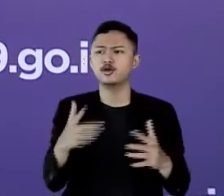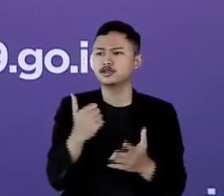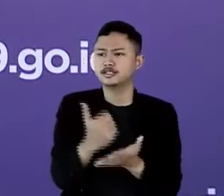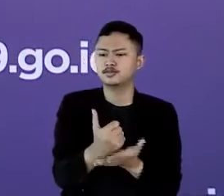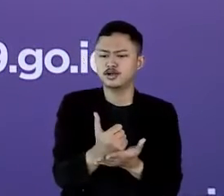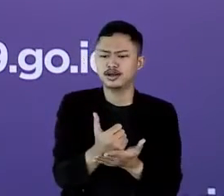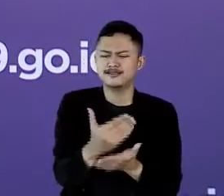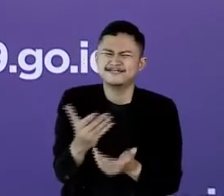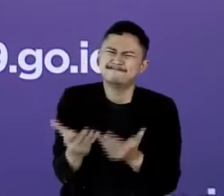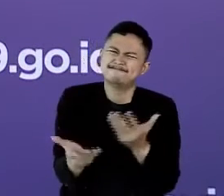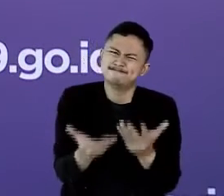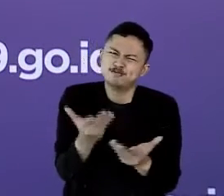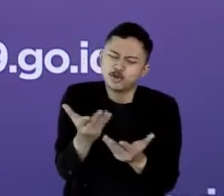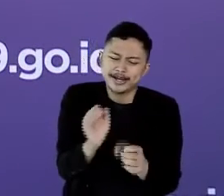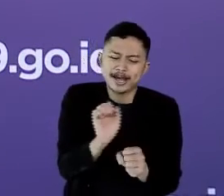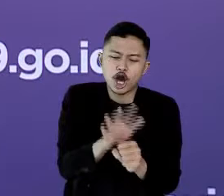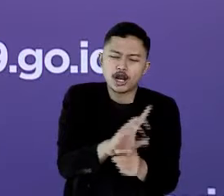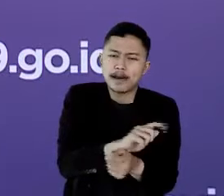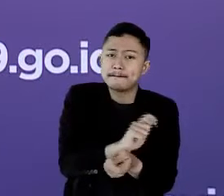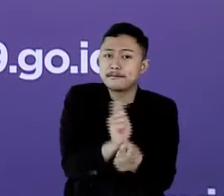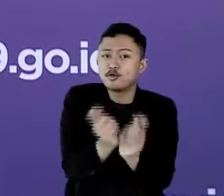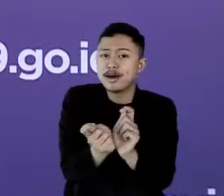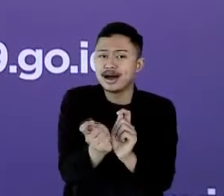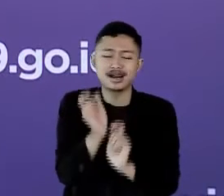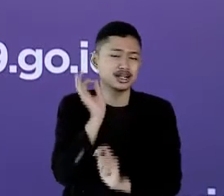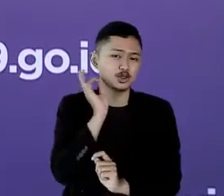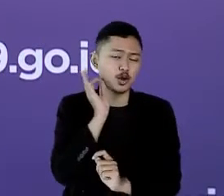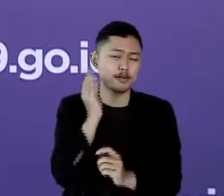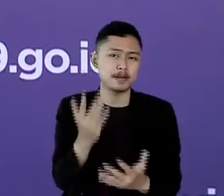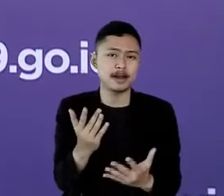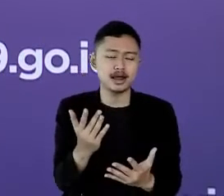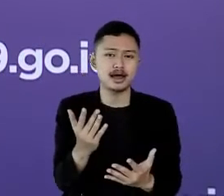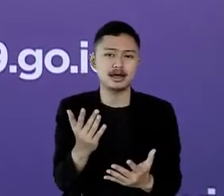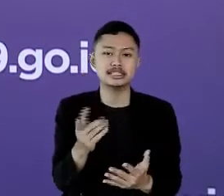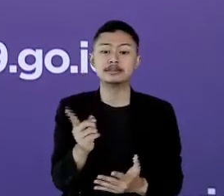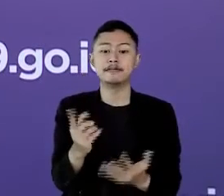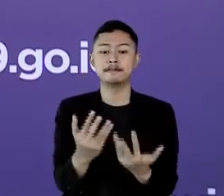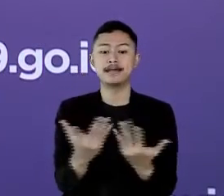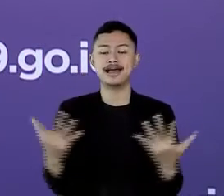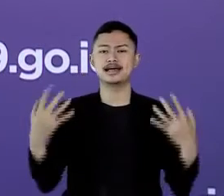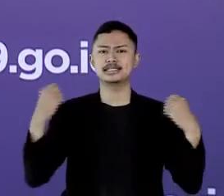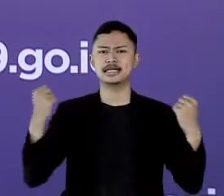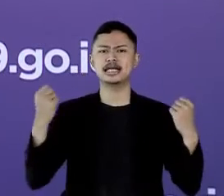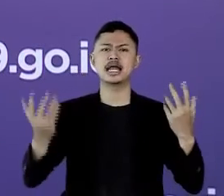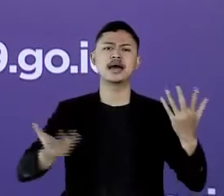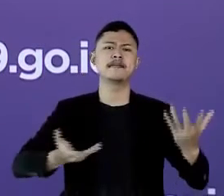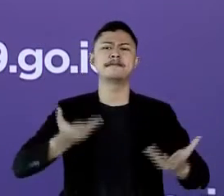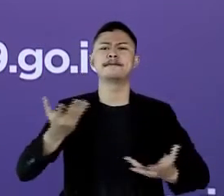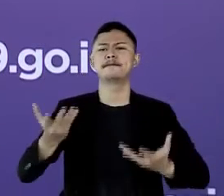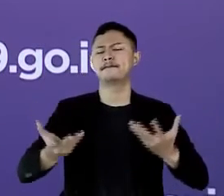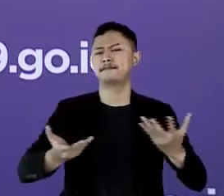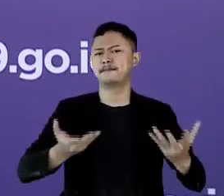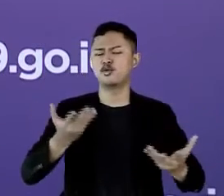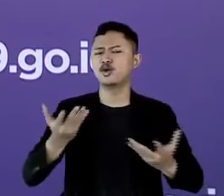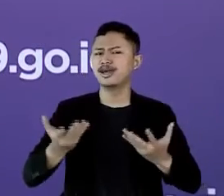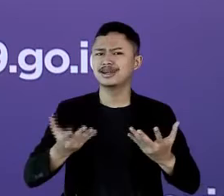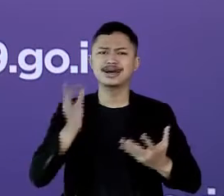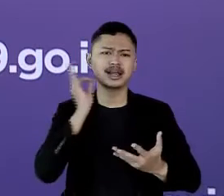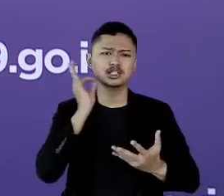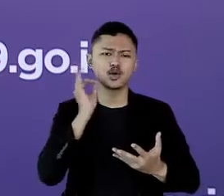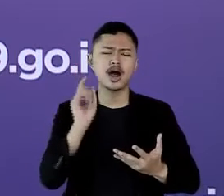apa sebetulnya kemungkinan bermutasinya virus ini juga sehingga kesehatan masyarakat ini masih harus